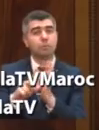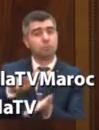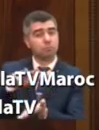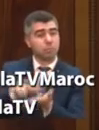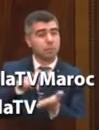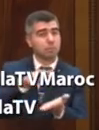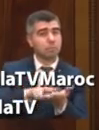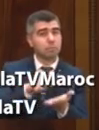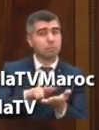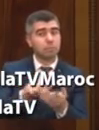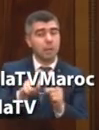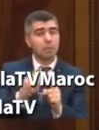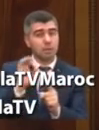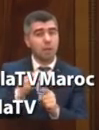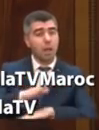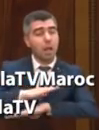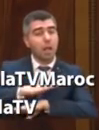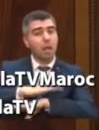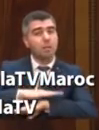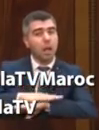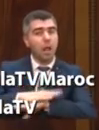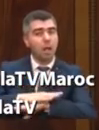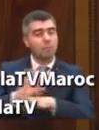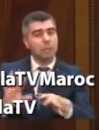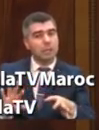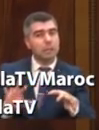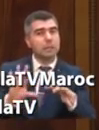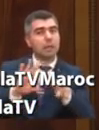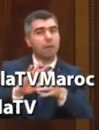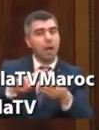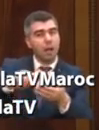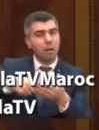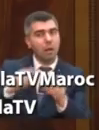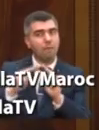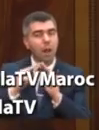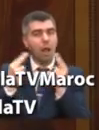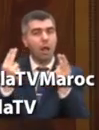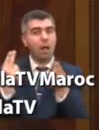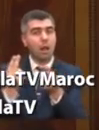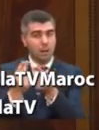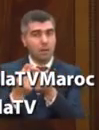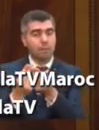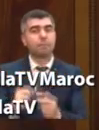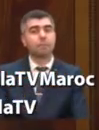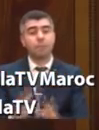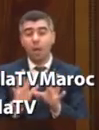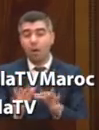على ضرورة التقيد بمقتضيات الاتفاقيات الدولية، وخاصة تلك